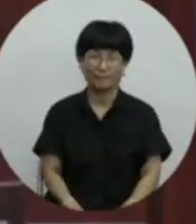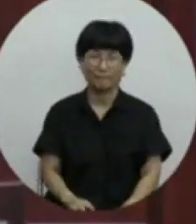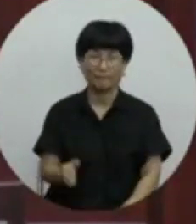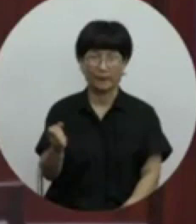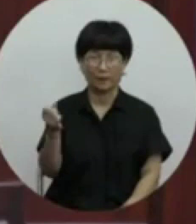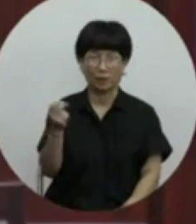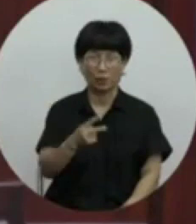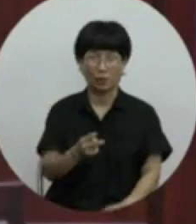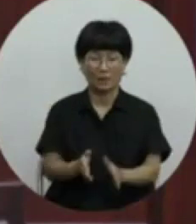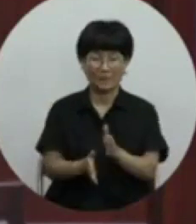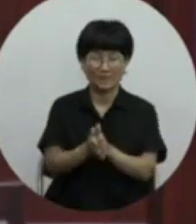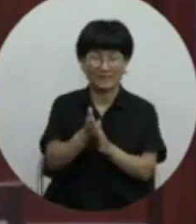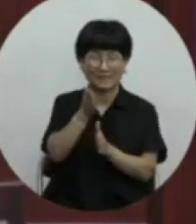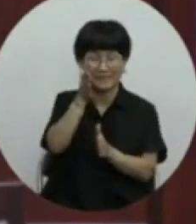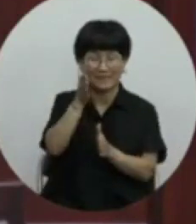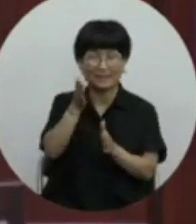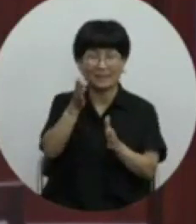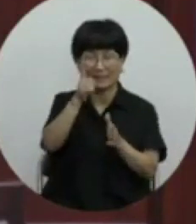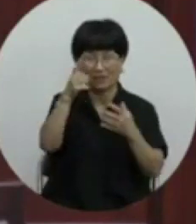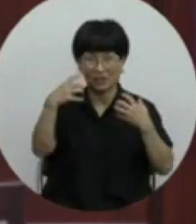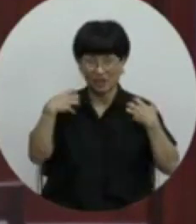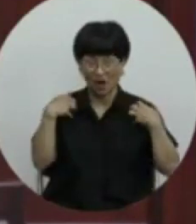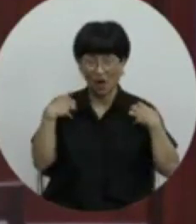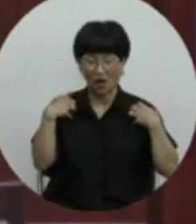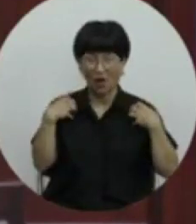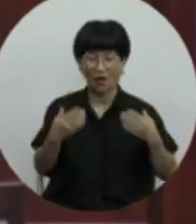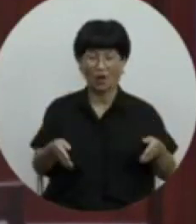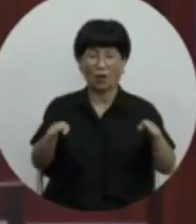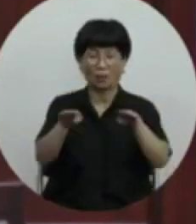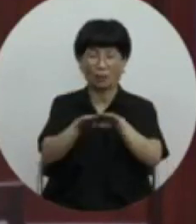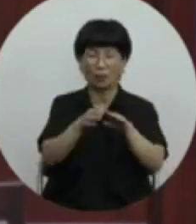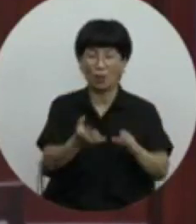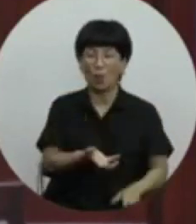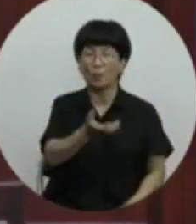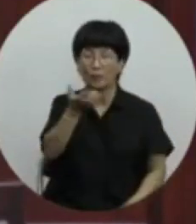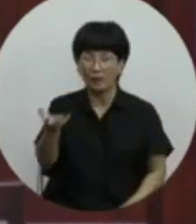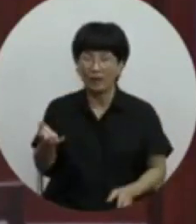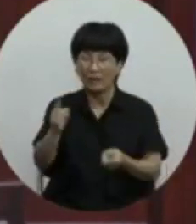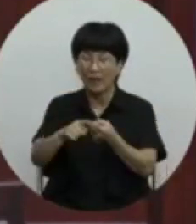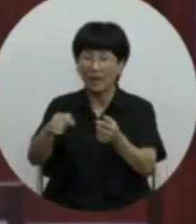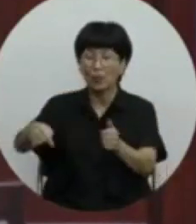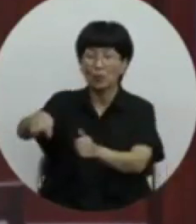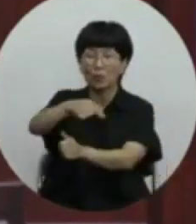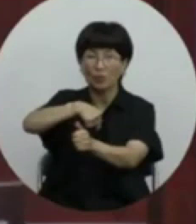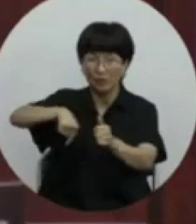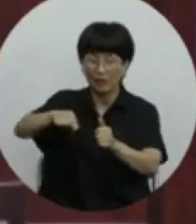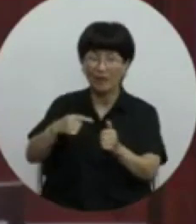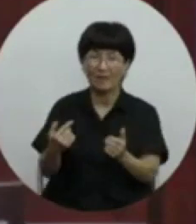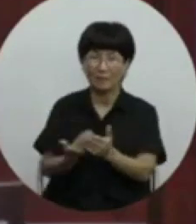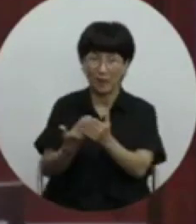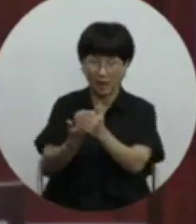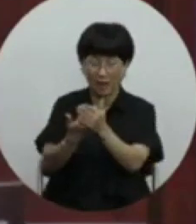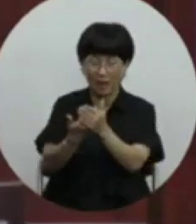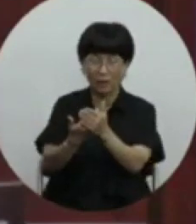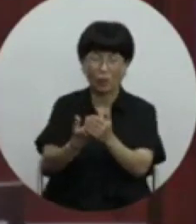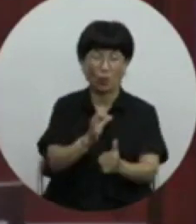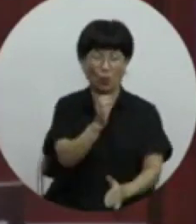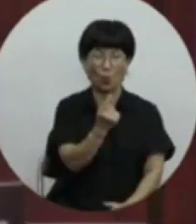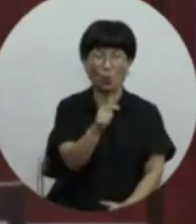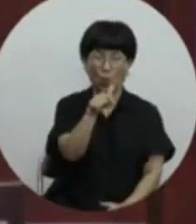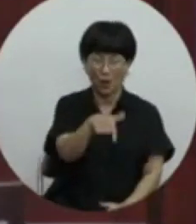우리 시청사 이전했다는 제2역, 제2여주역세권 개발사업, 또